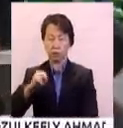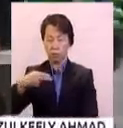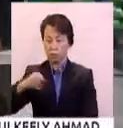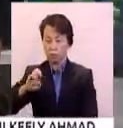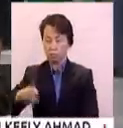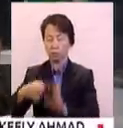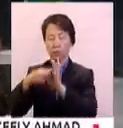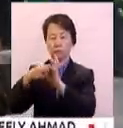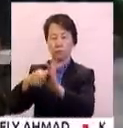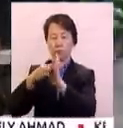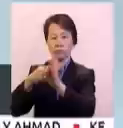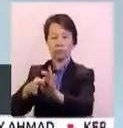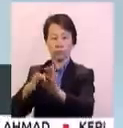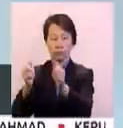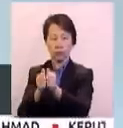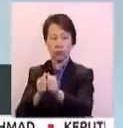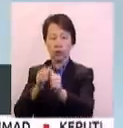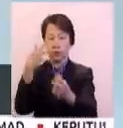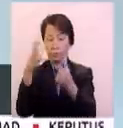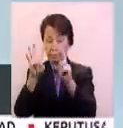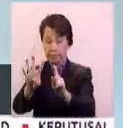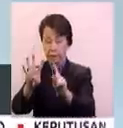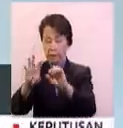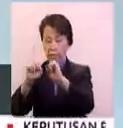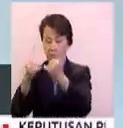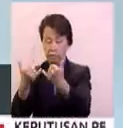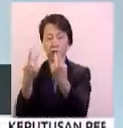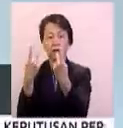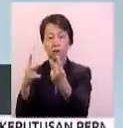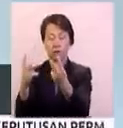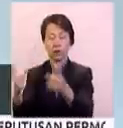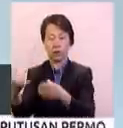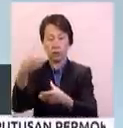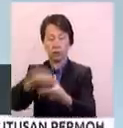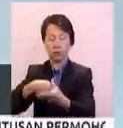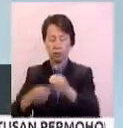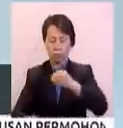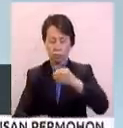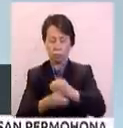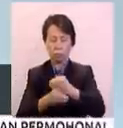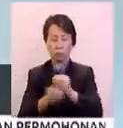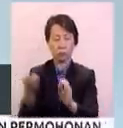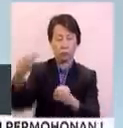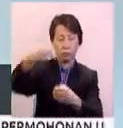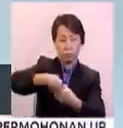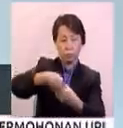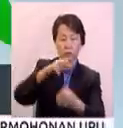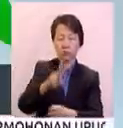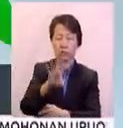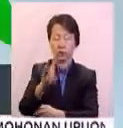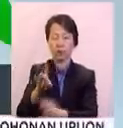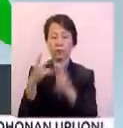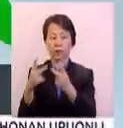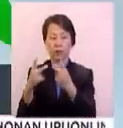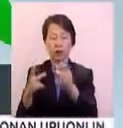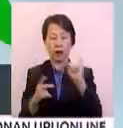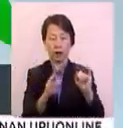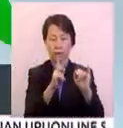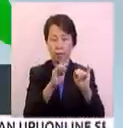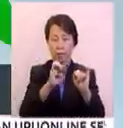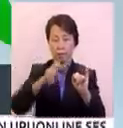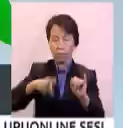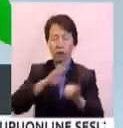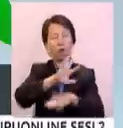menjalinkan kerjasama strategik dengan 4 lagi syarikat peruncitan yang melibatkan tambahan penyertaan 28 premis iKIP,